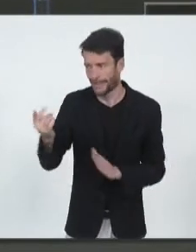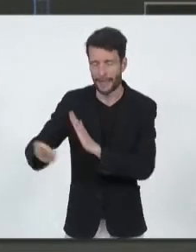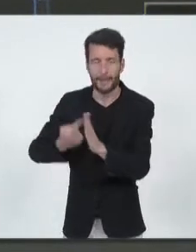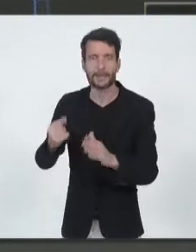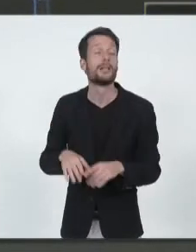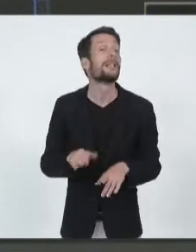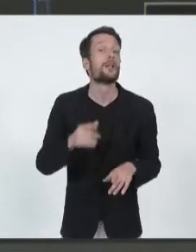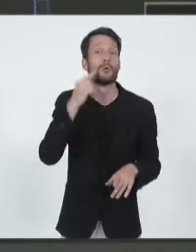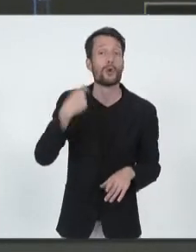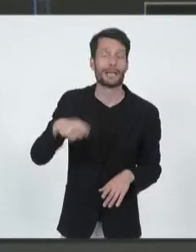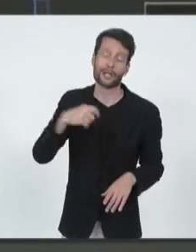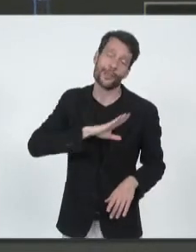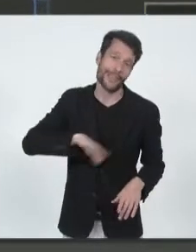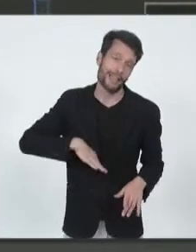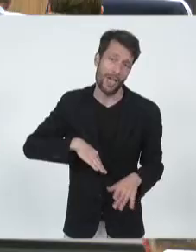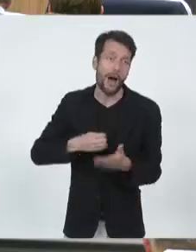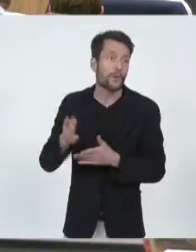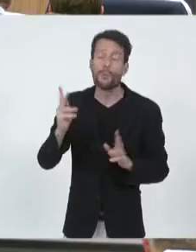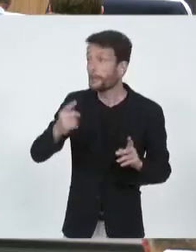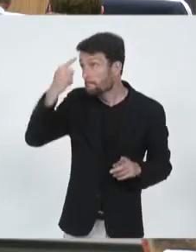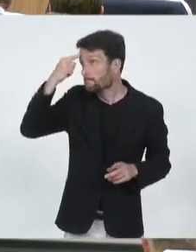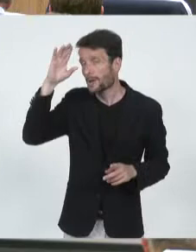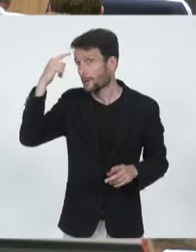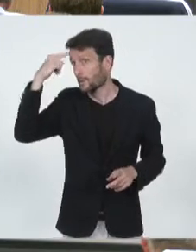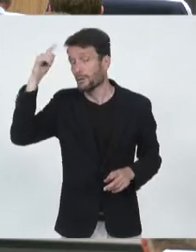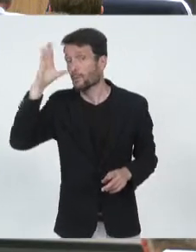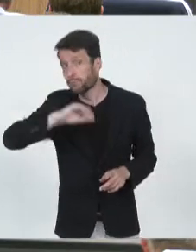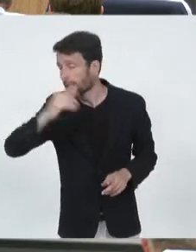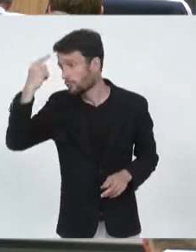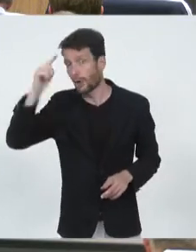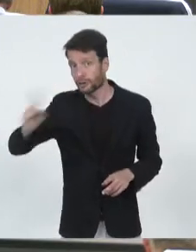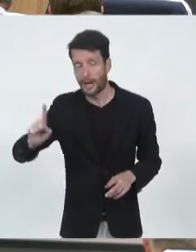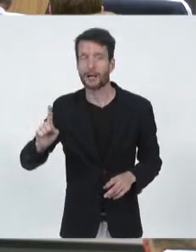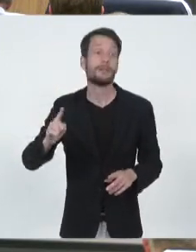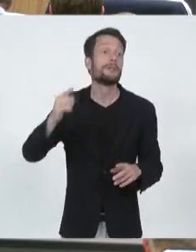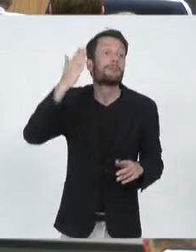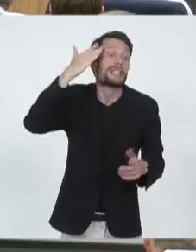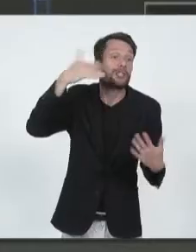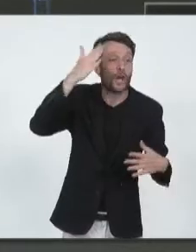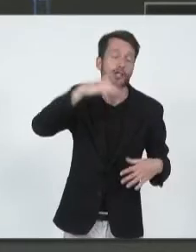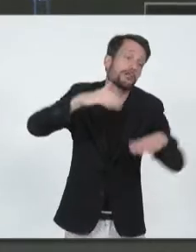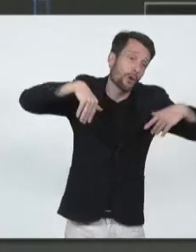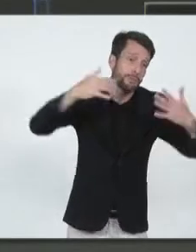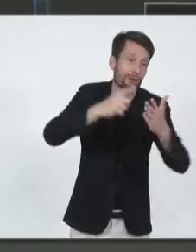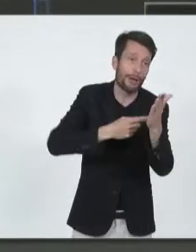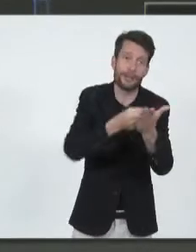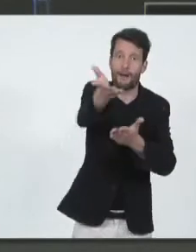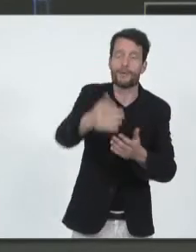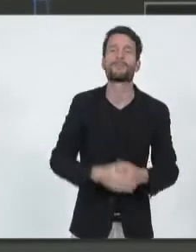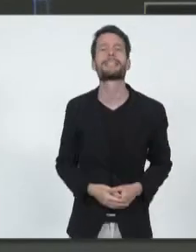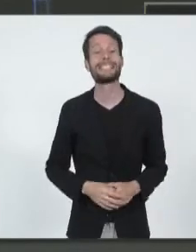que je crois que tout le monde ne l'a pas forcément en tête. Puis pour ceux qui l'ont en tête, eh bien écoutez, ça serait une répétition. Dans ce prix du